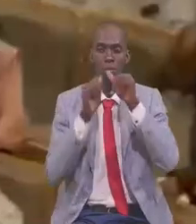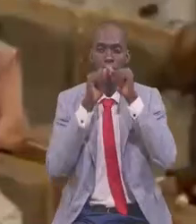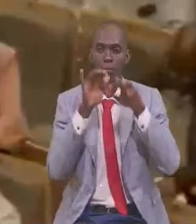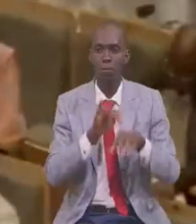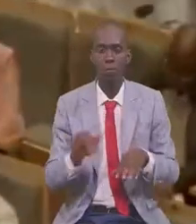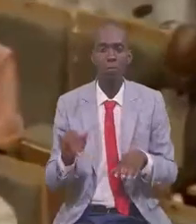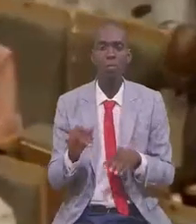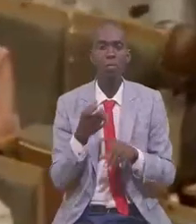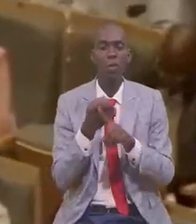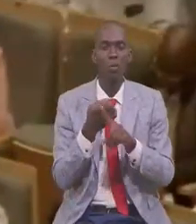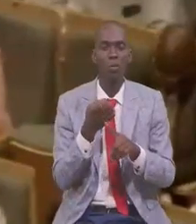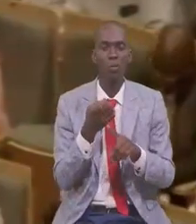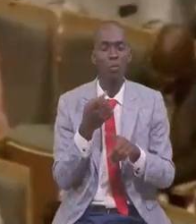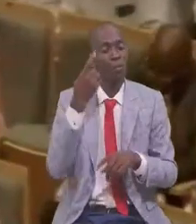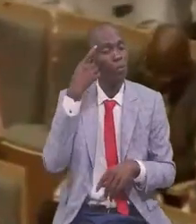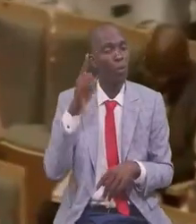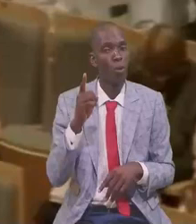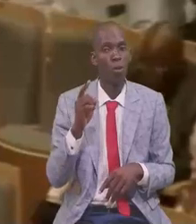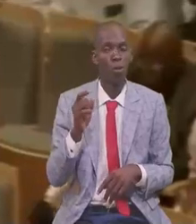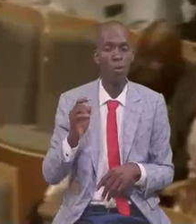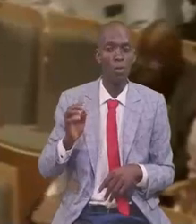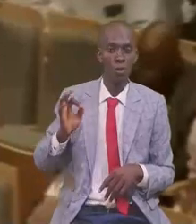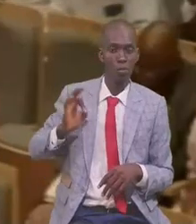les bénédictions